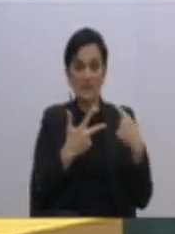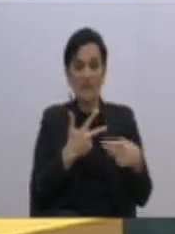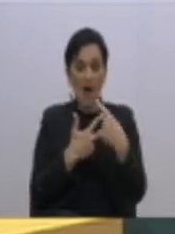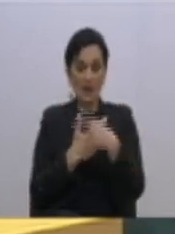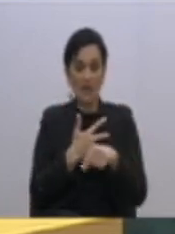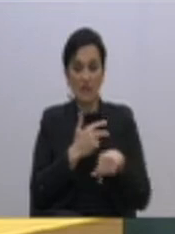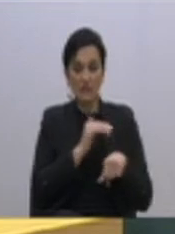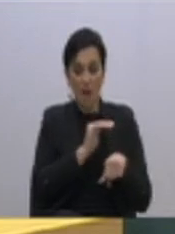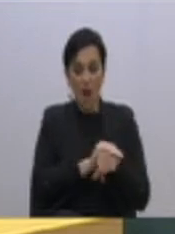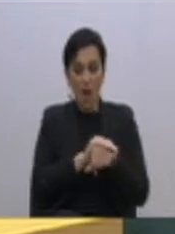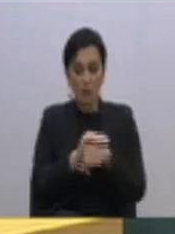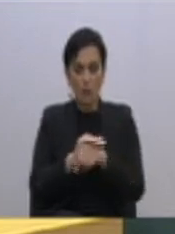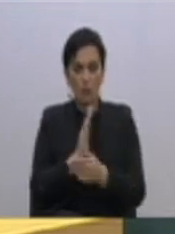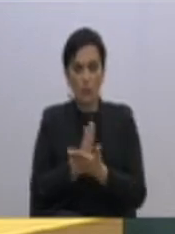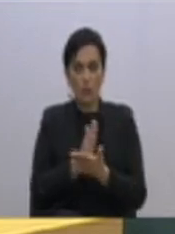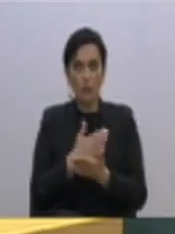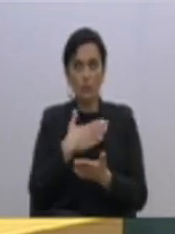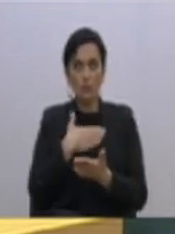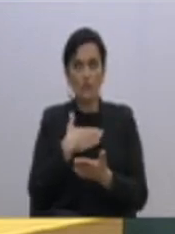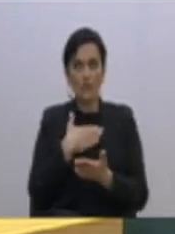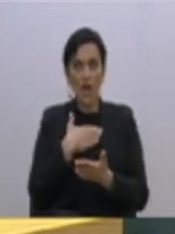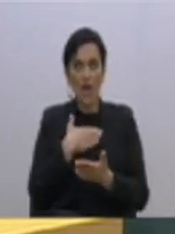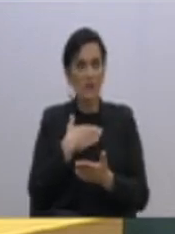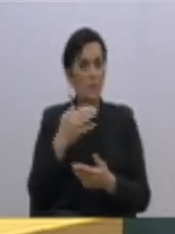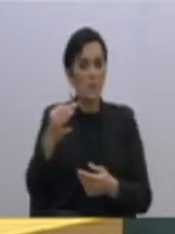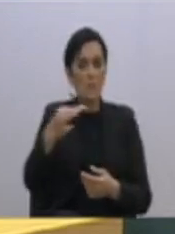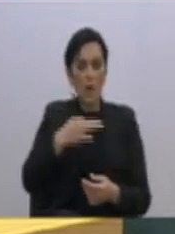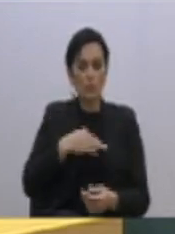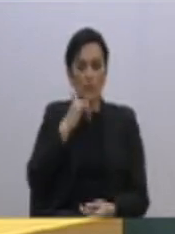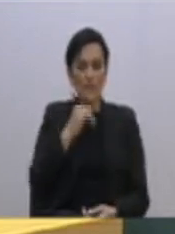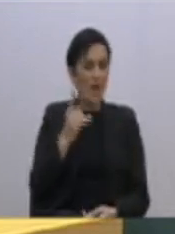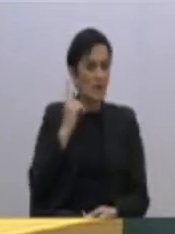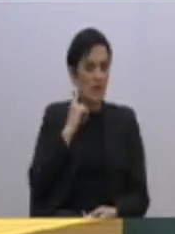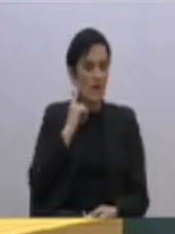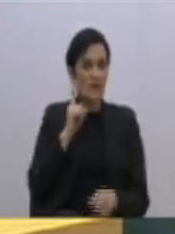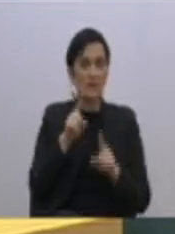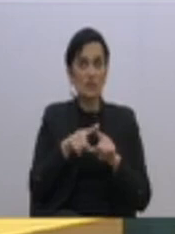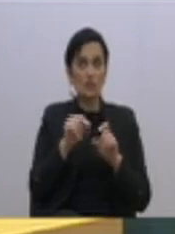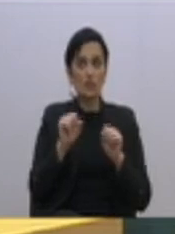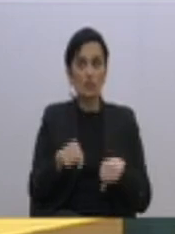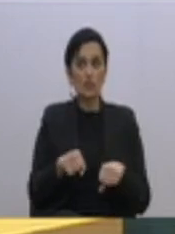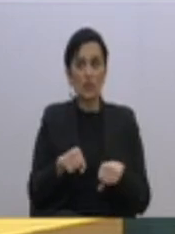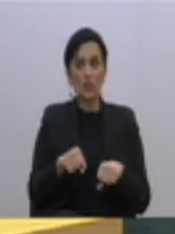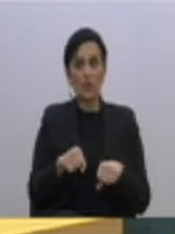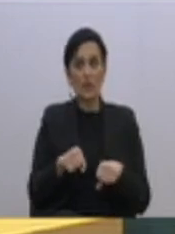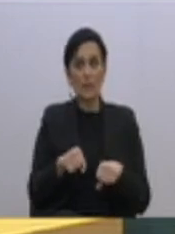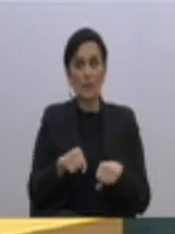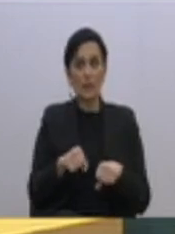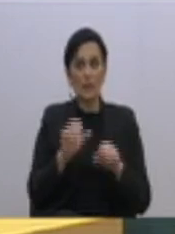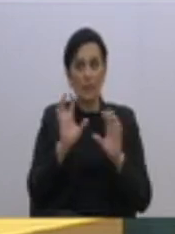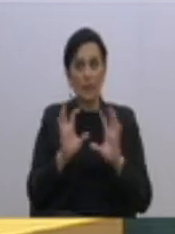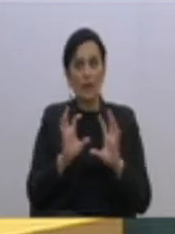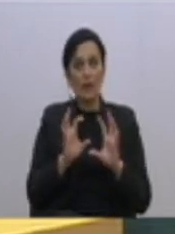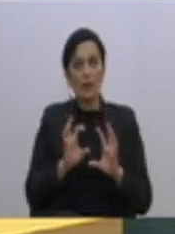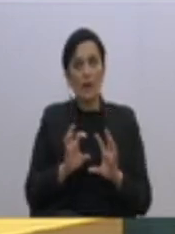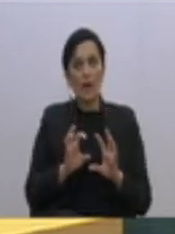არგუმენტი მაგ, რომელზეც ჩვენ რეალურად პასუხი ვერ გავიგეთ და ისე შეიძლება, რომ ეს კანონი